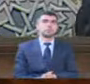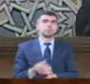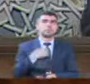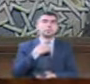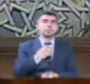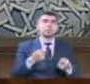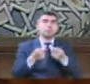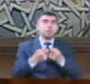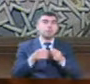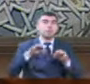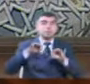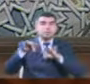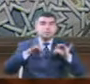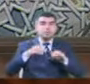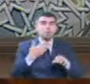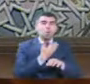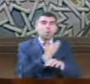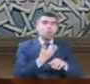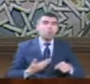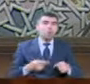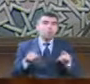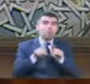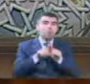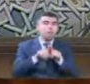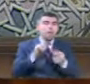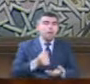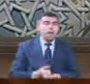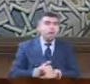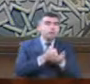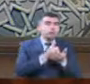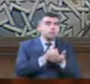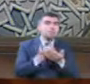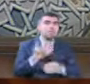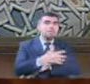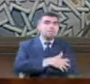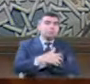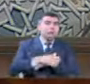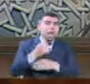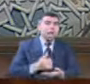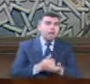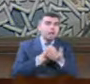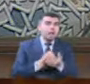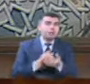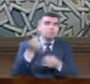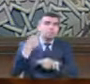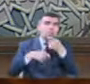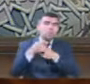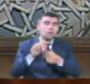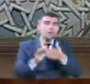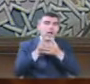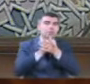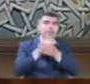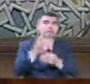الاستراتيجية الحكومية المتبعة من أجل تقوية الاقتصاد الاجتماعي للسيدات والسادة النواب المحترمين من الفريق الاستقلالي